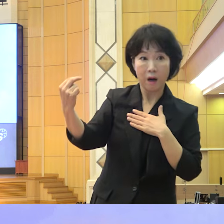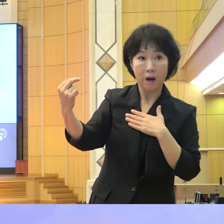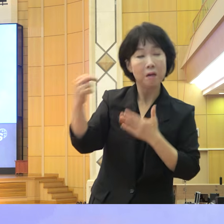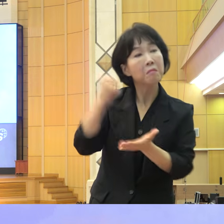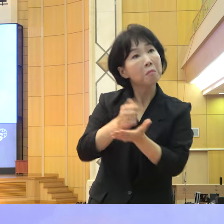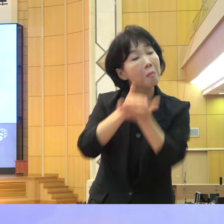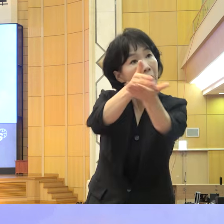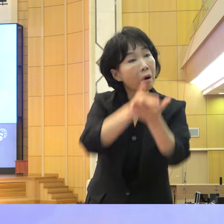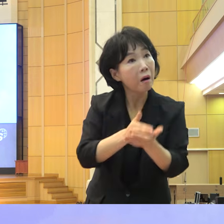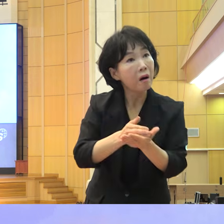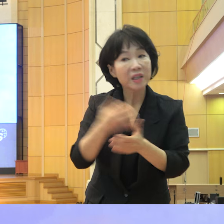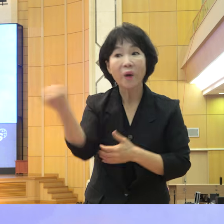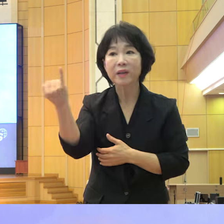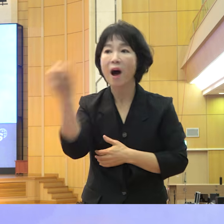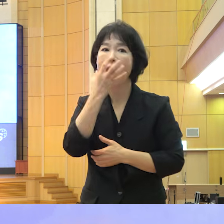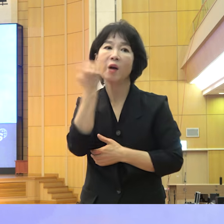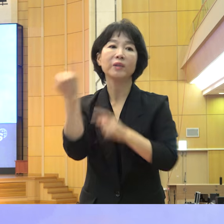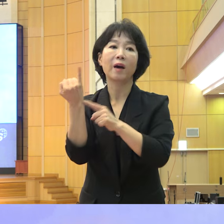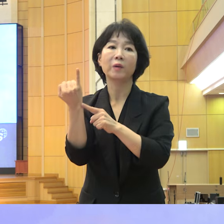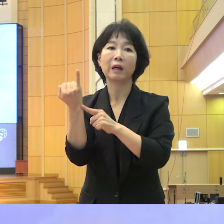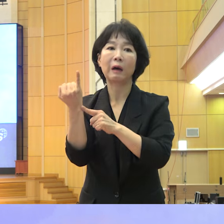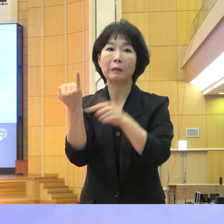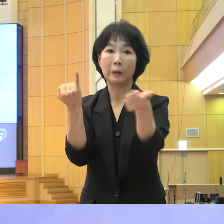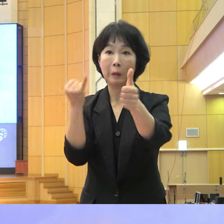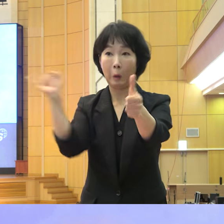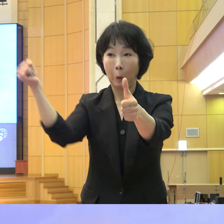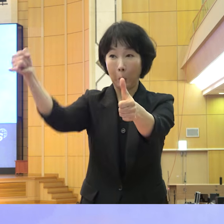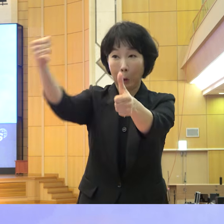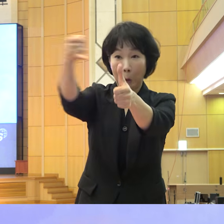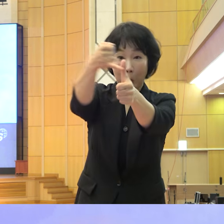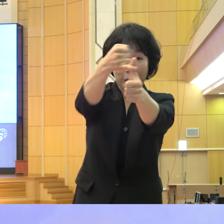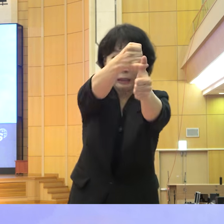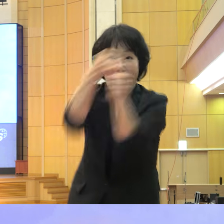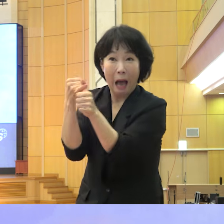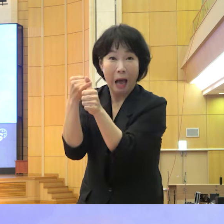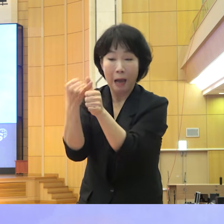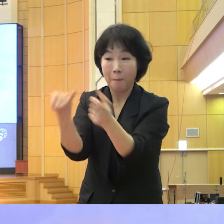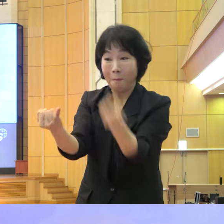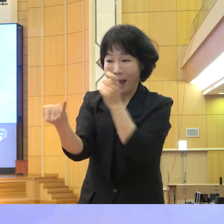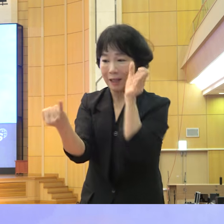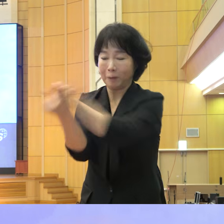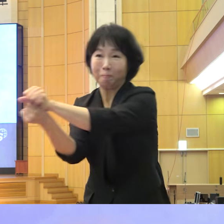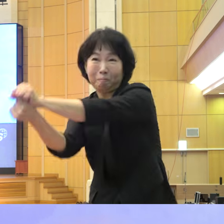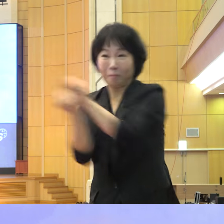간음하다가 소위 발각된 한 여인을 끌고 와서